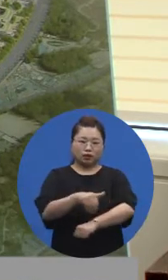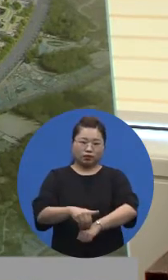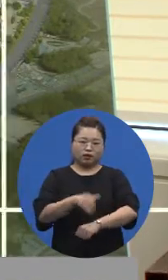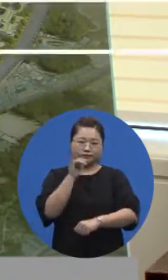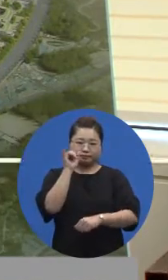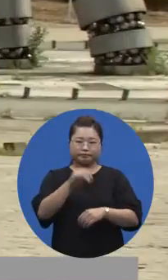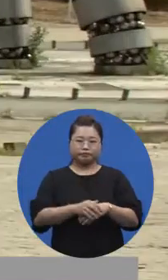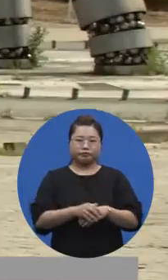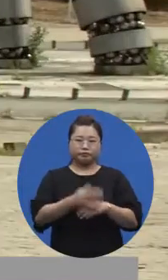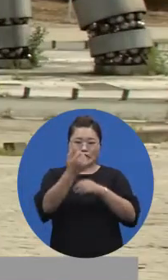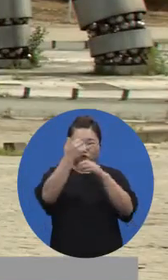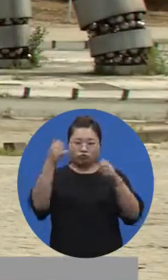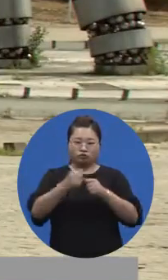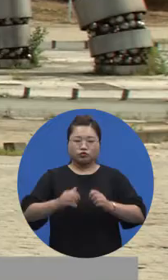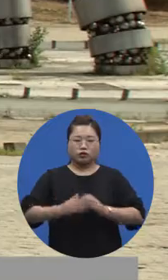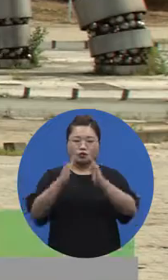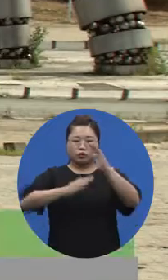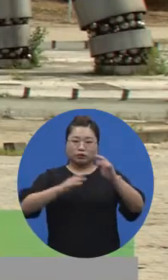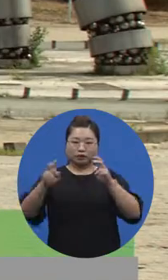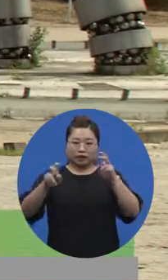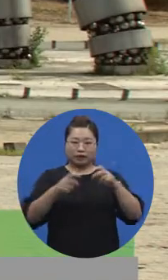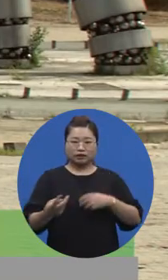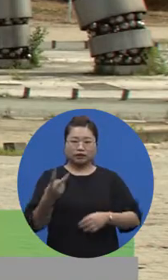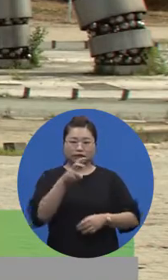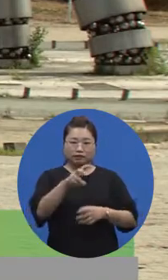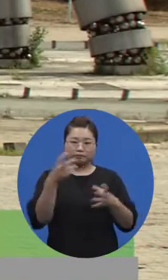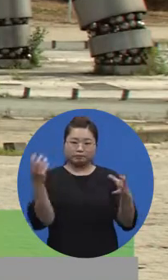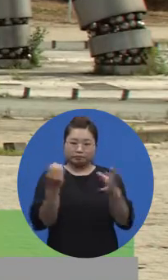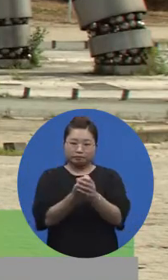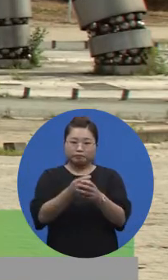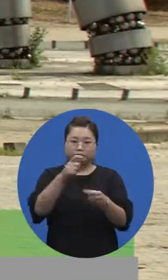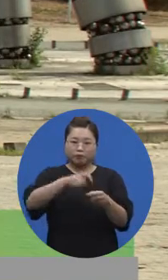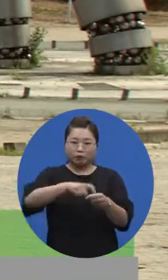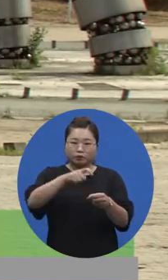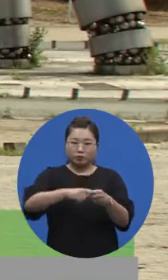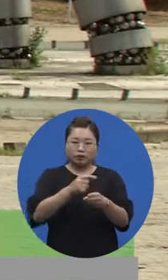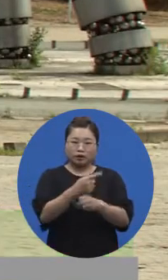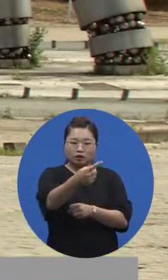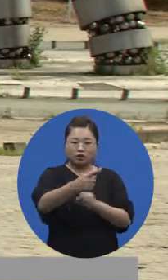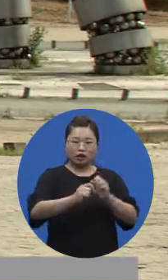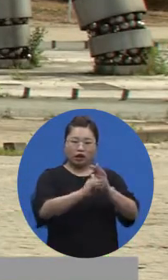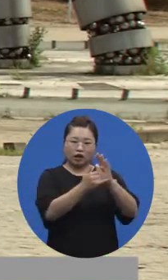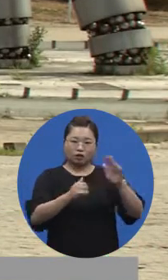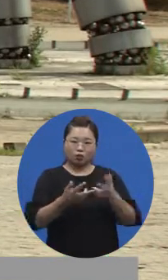예정입니다. 충북개발공사는 2020년 완공을 목표로 내년에 가족공원 등